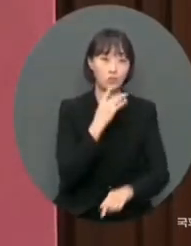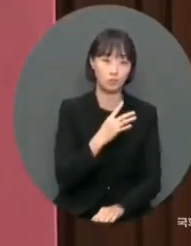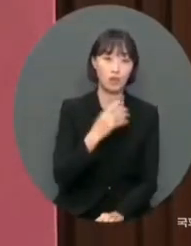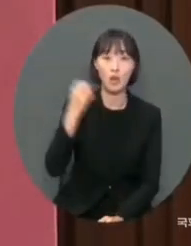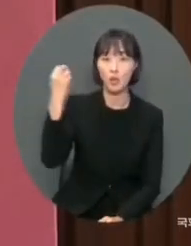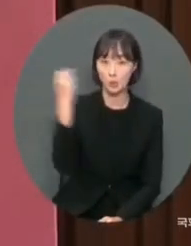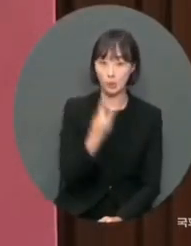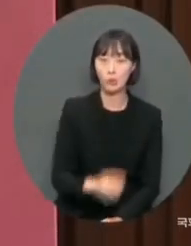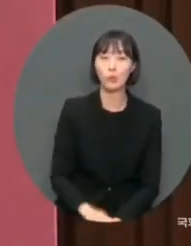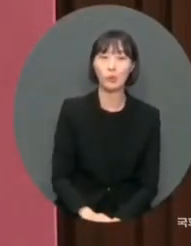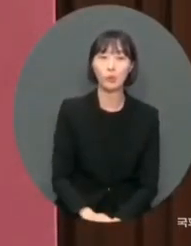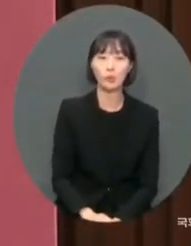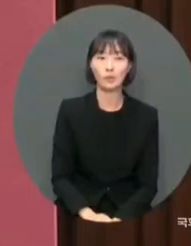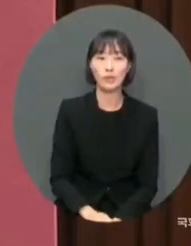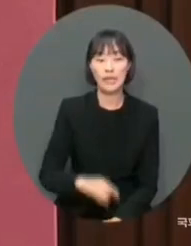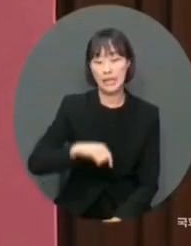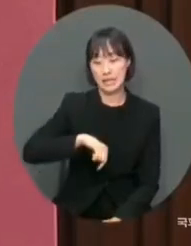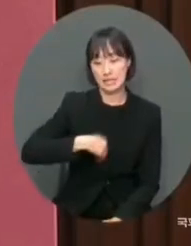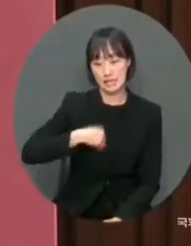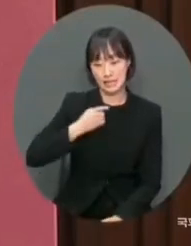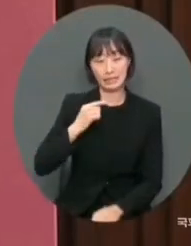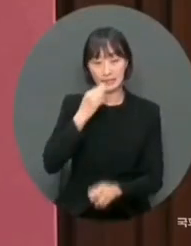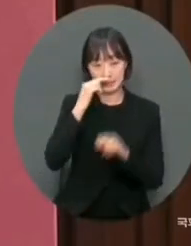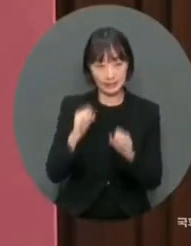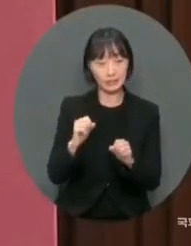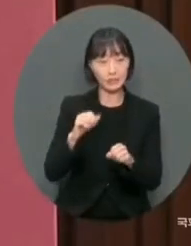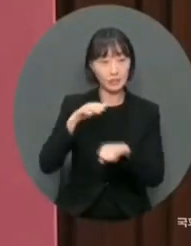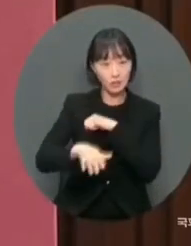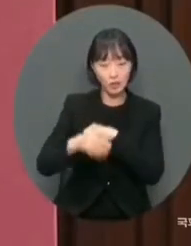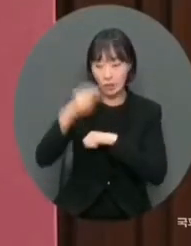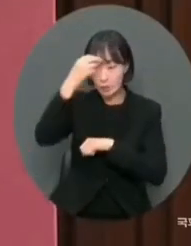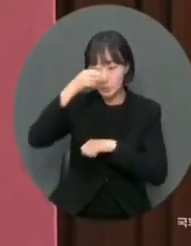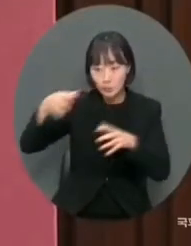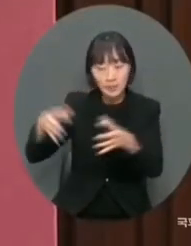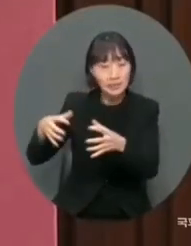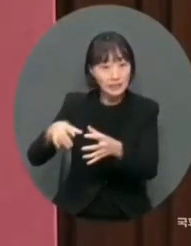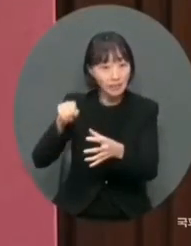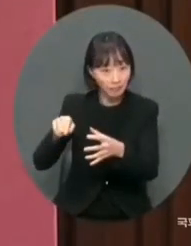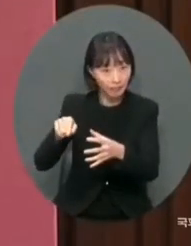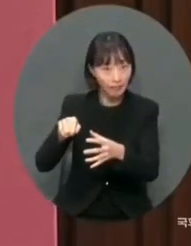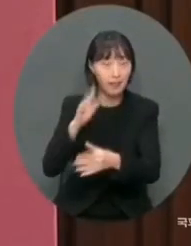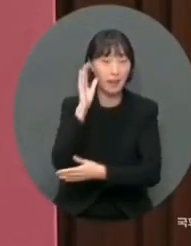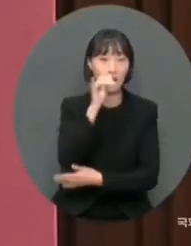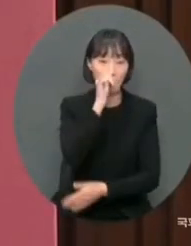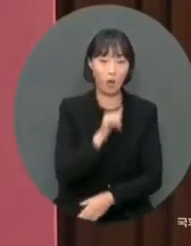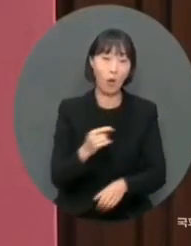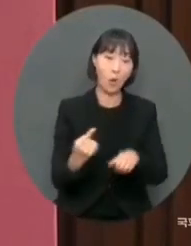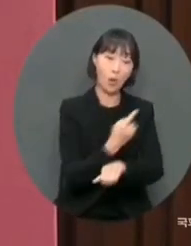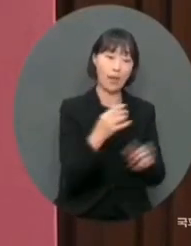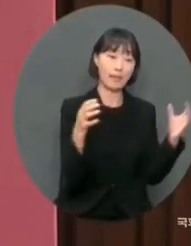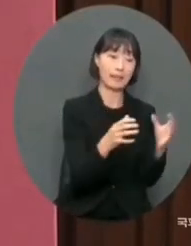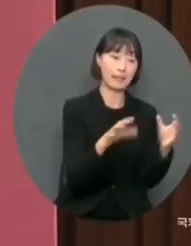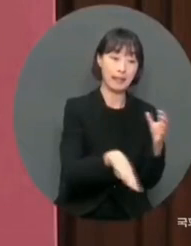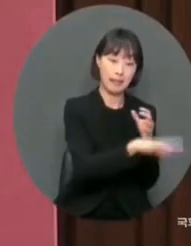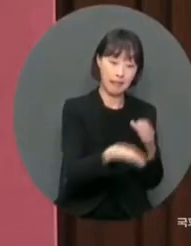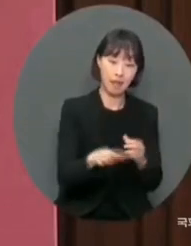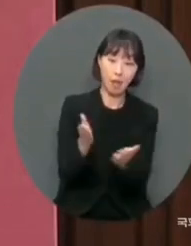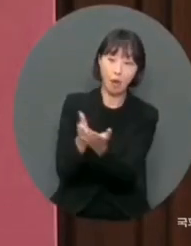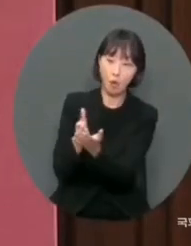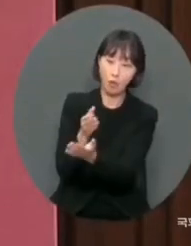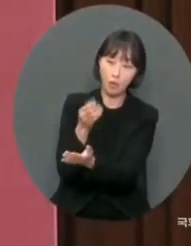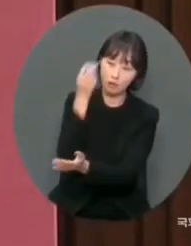선거보도 감시단체 조직화라는 단어도 써 있습니다. 외곽단체를 활용해서 언론 통제 계획을 세운 것으로